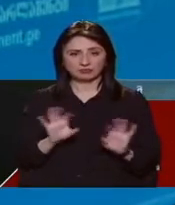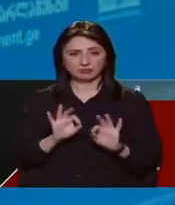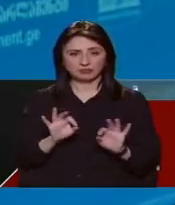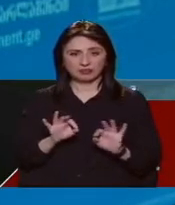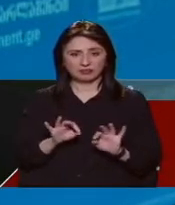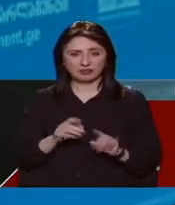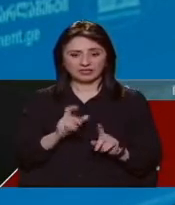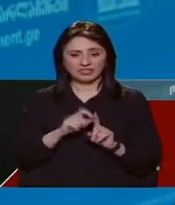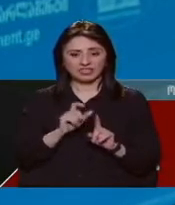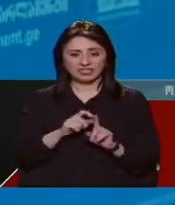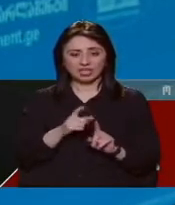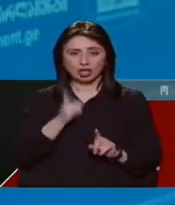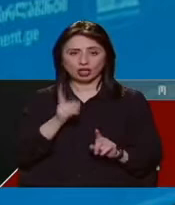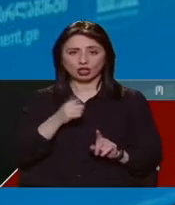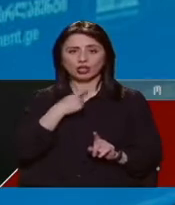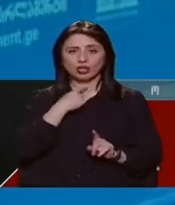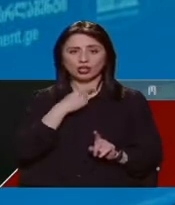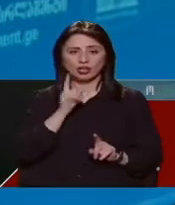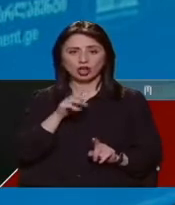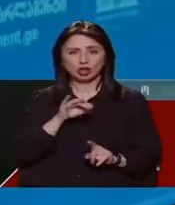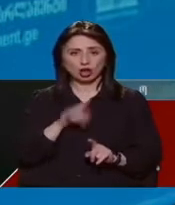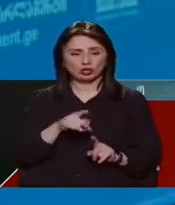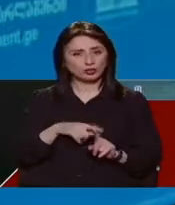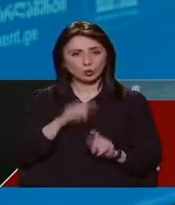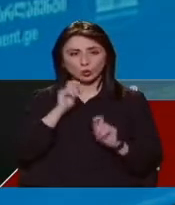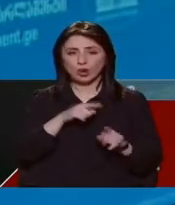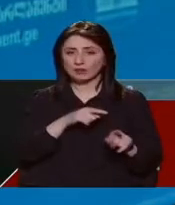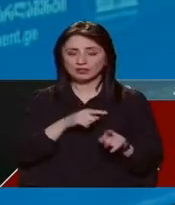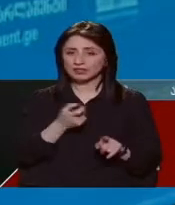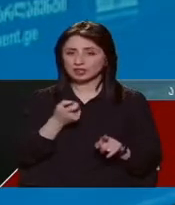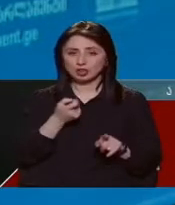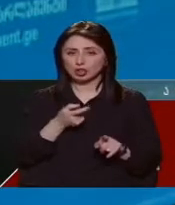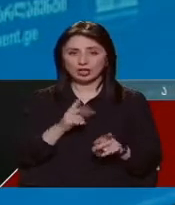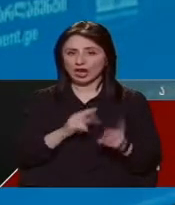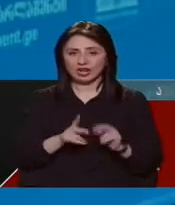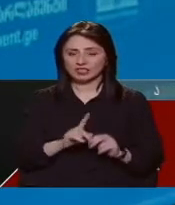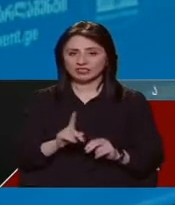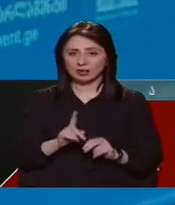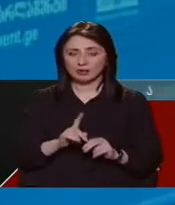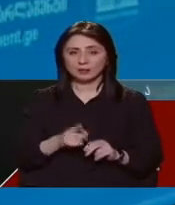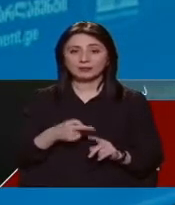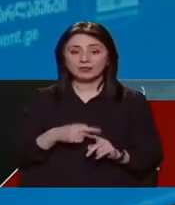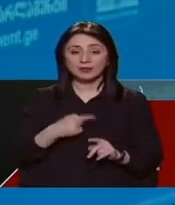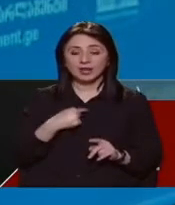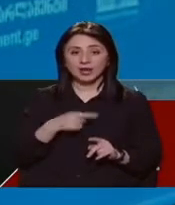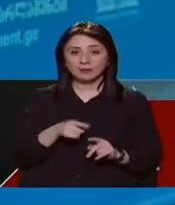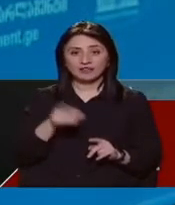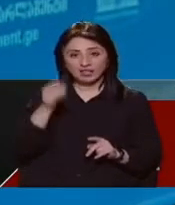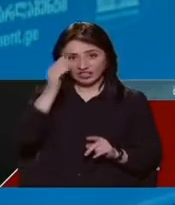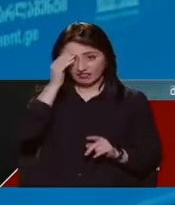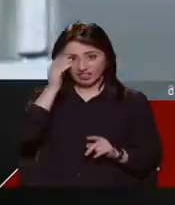Ganshadeva, Ritorica, da Toni, Ukrainis Mimart, Titko Sarit Sleva.